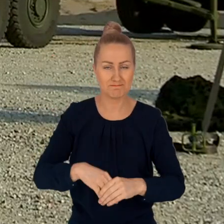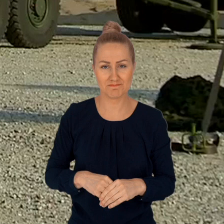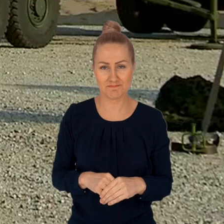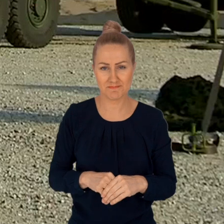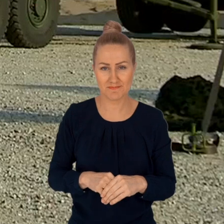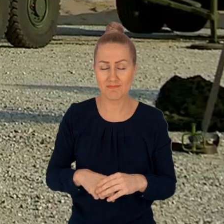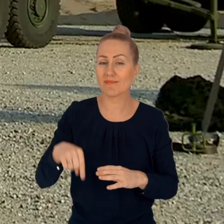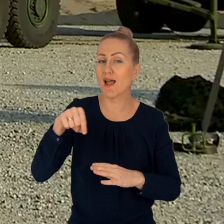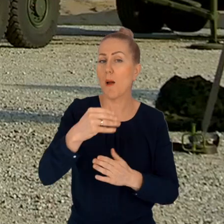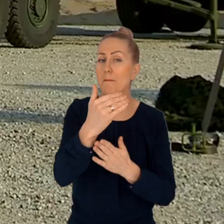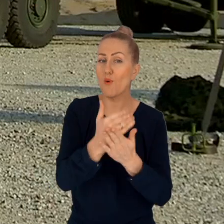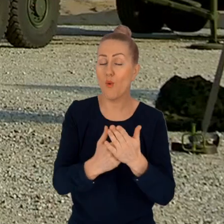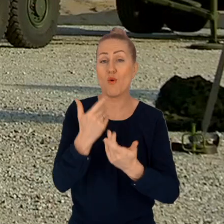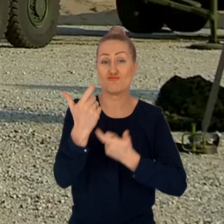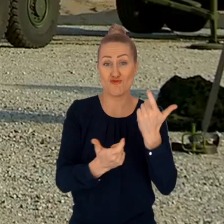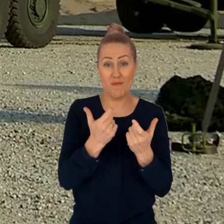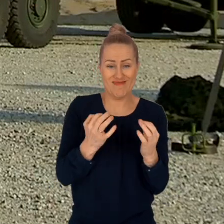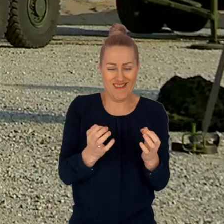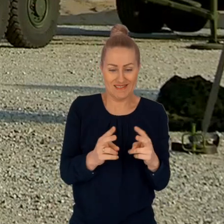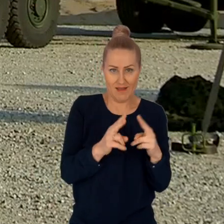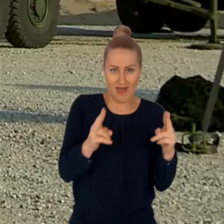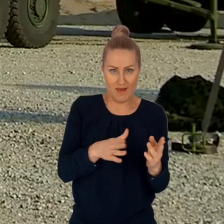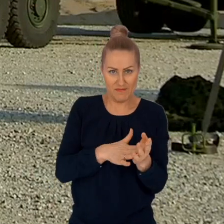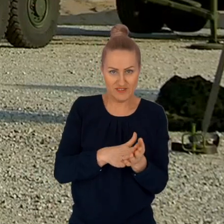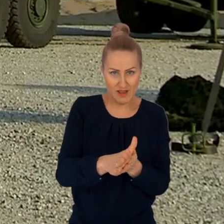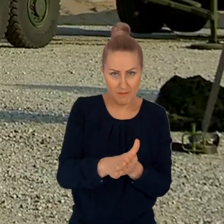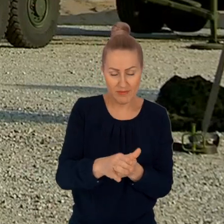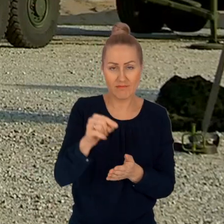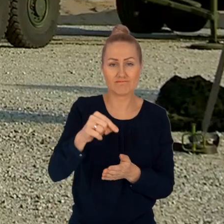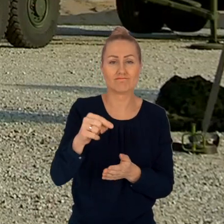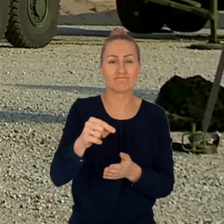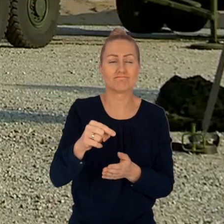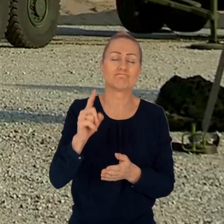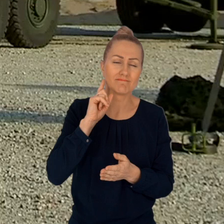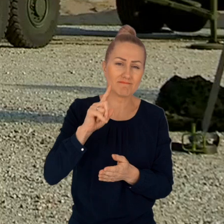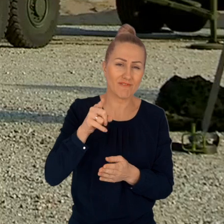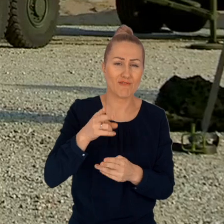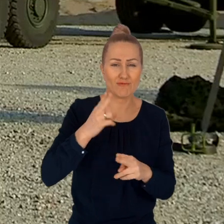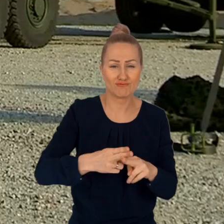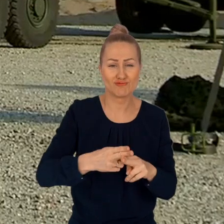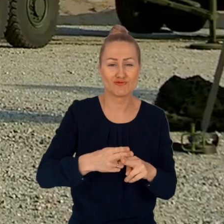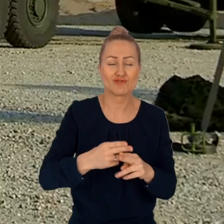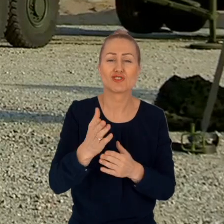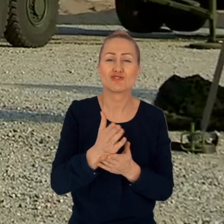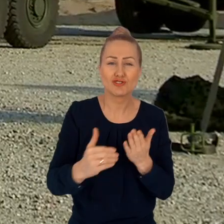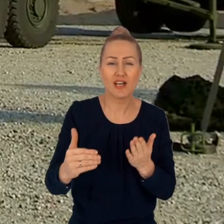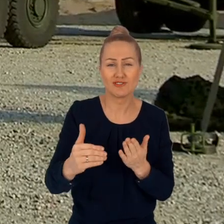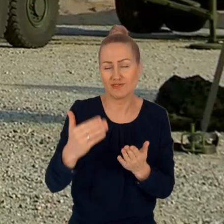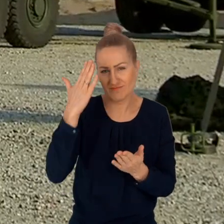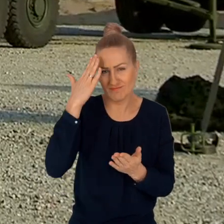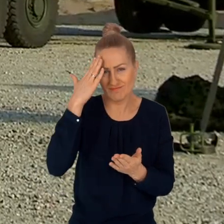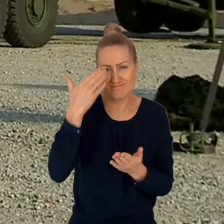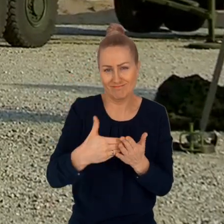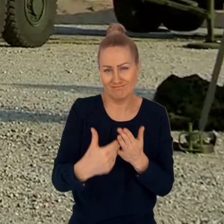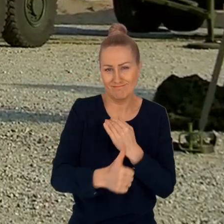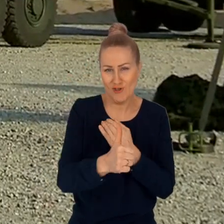Realizacja tego systemu w fazie wstępnej, w części wywołanej oczywistą koniecznością,